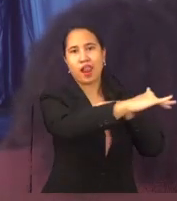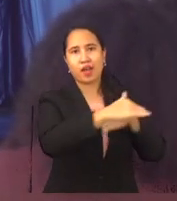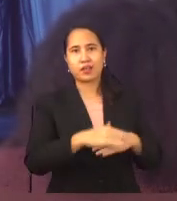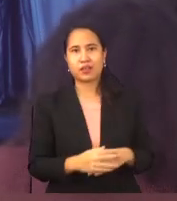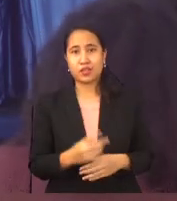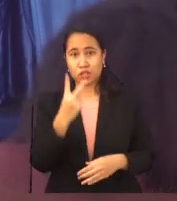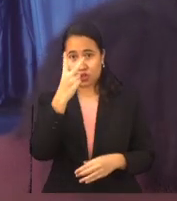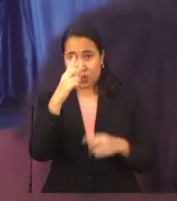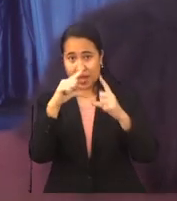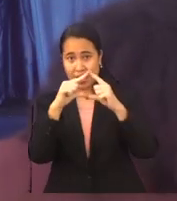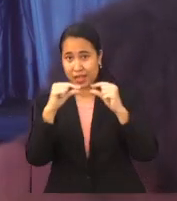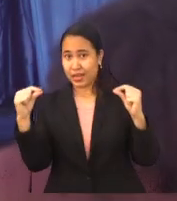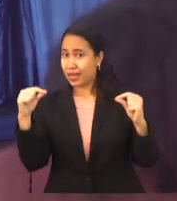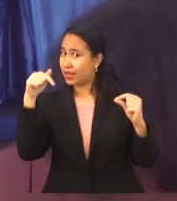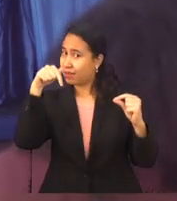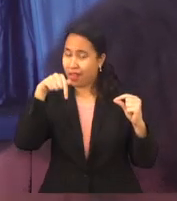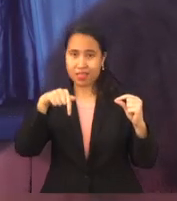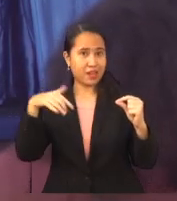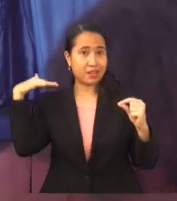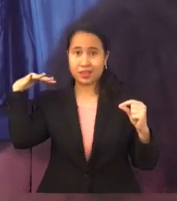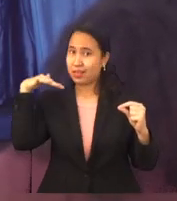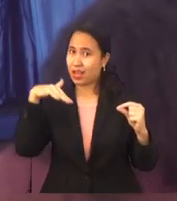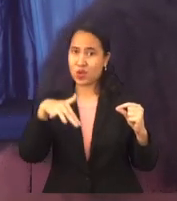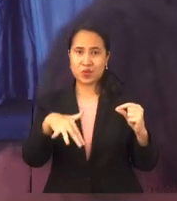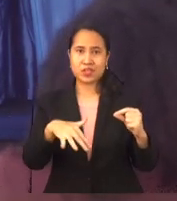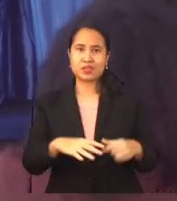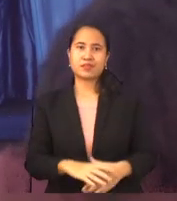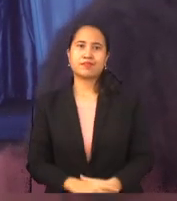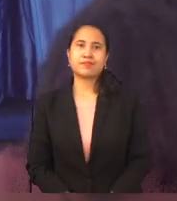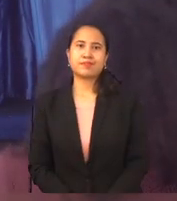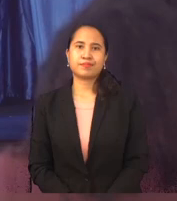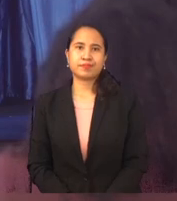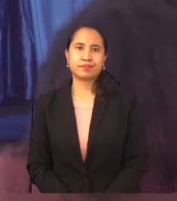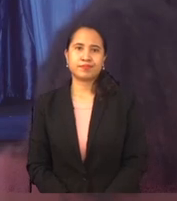deze twee leden zijn vandaag niet aanwezig.